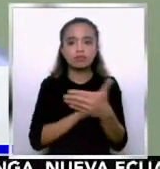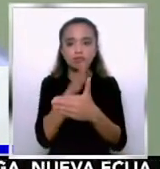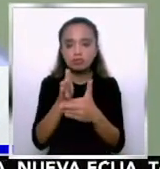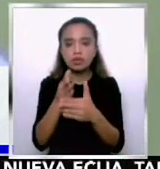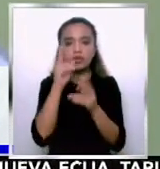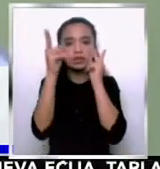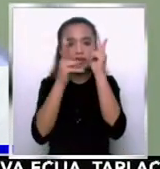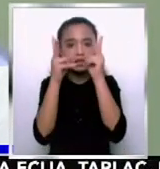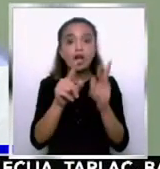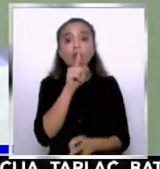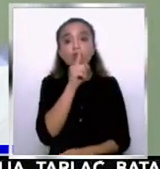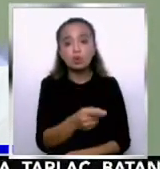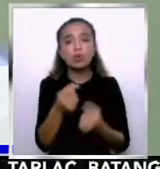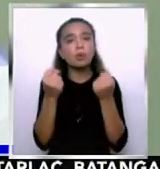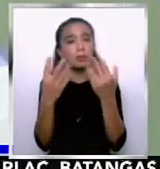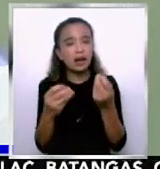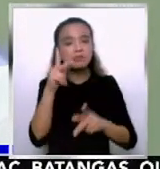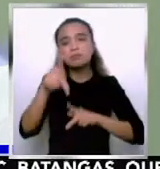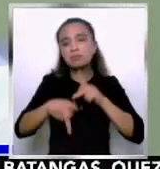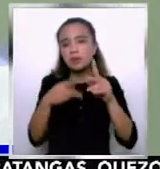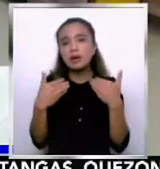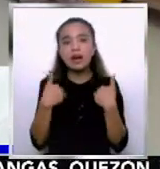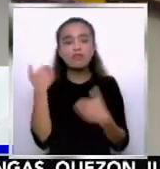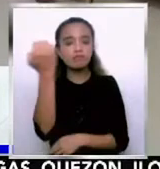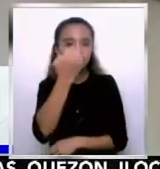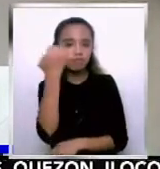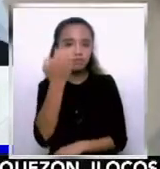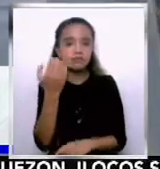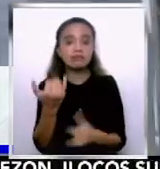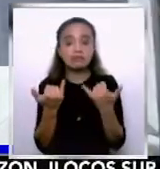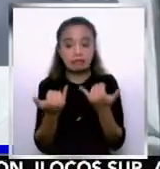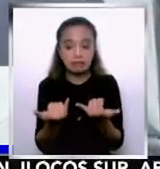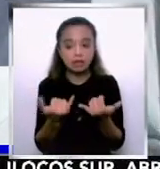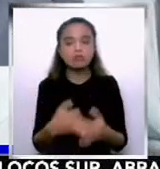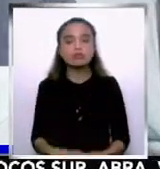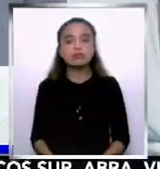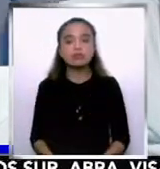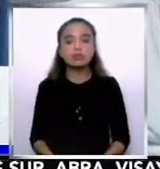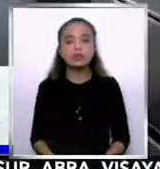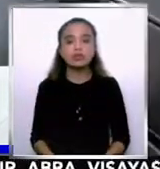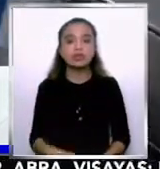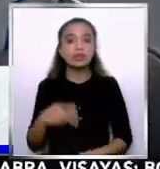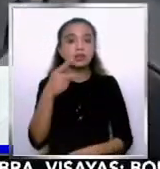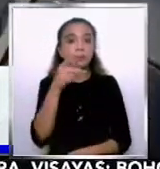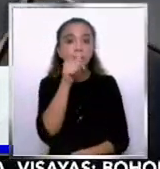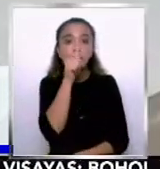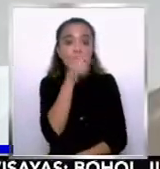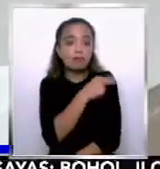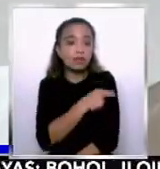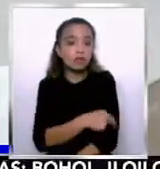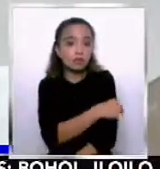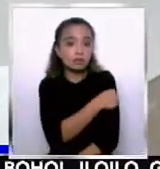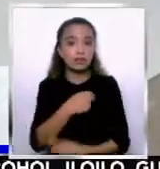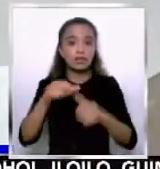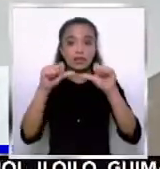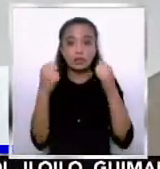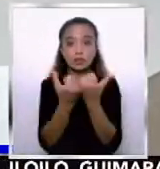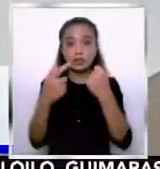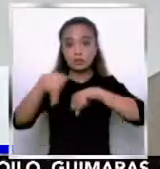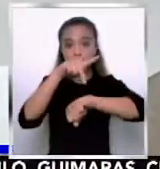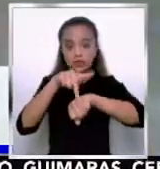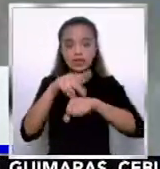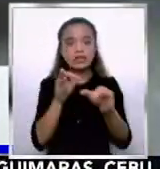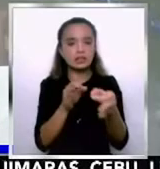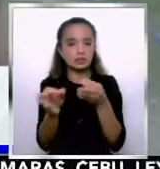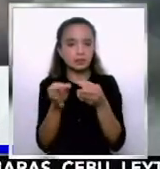This is actually a kind of a sign of normalcy in that sense. Paliwanag ng Private Hospitals Association of the Philippines, karaniwan ding dumarami ang